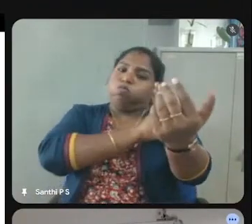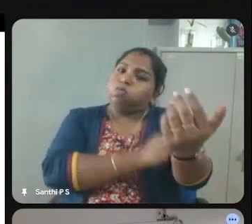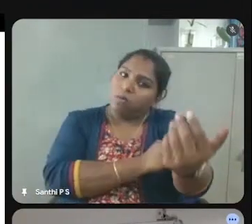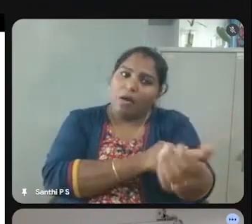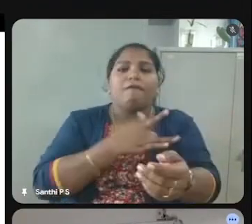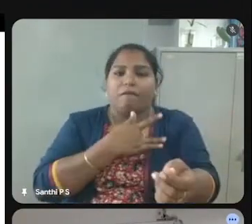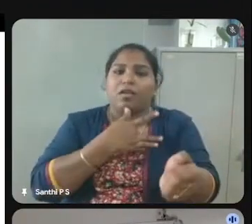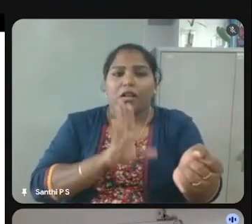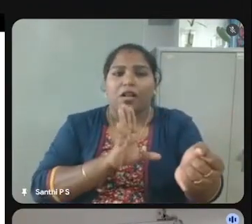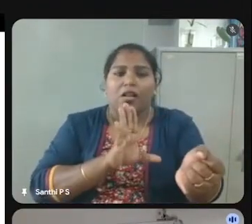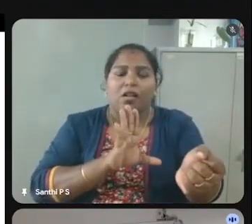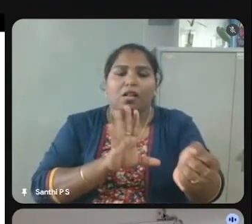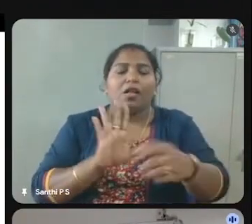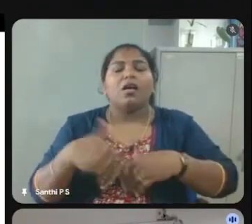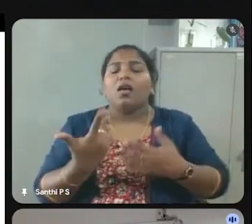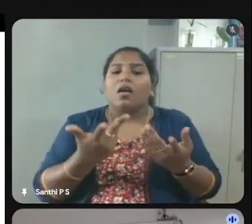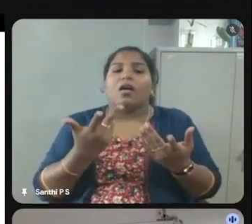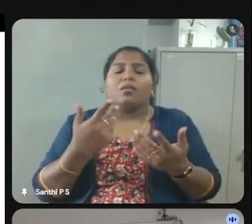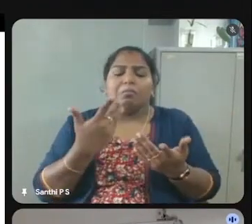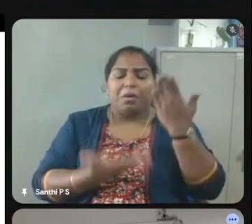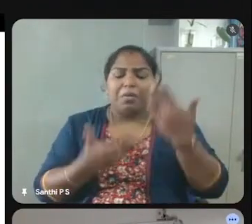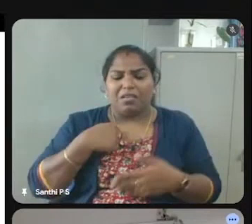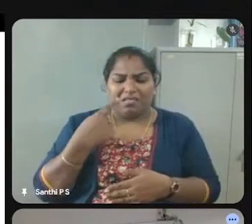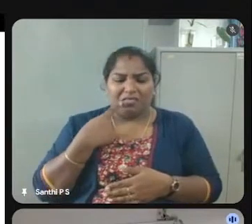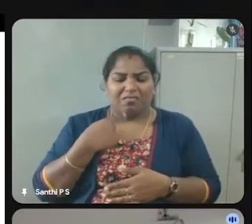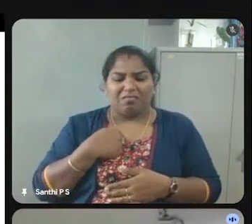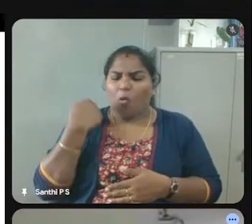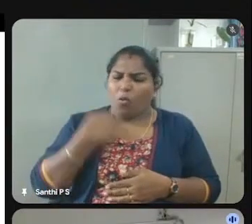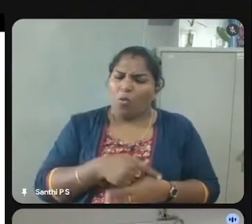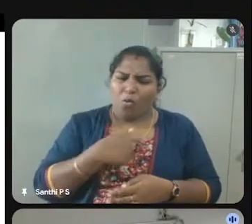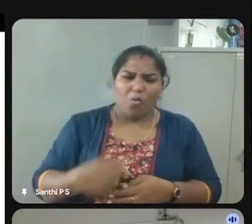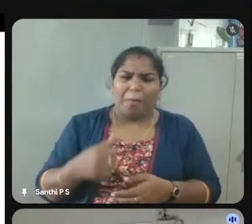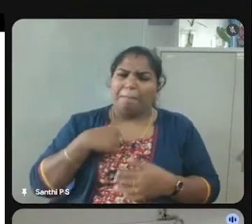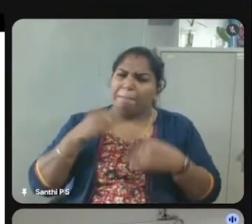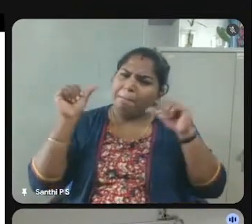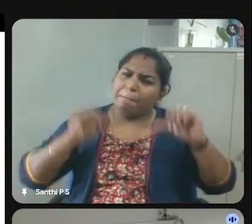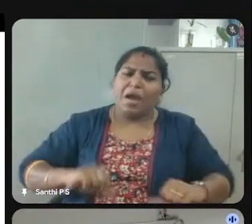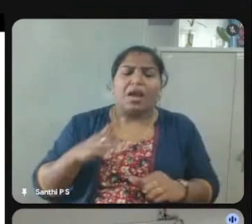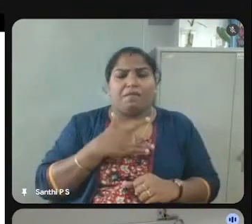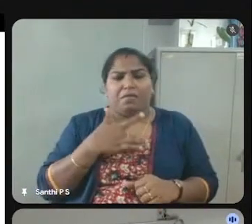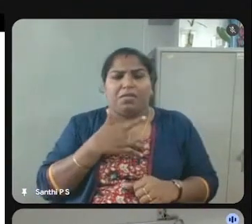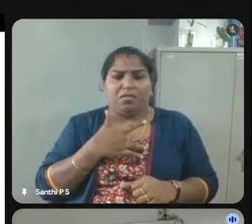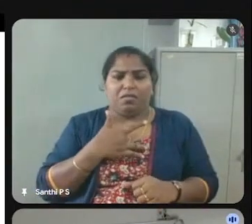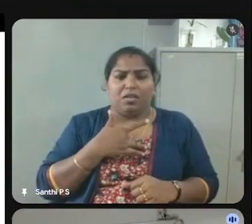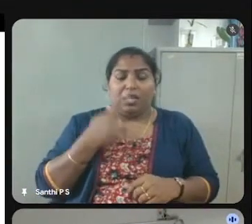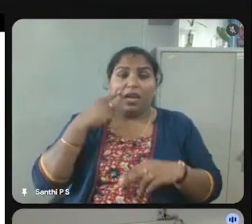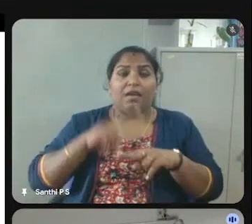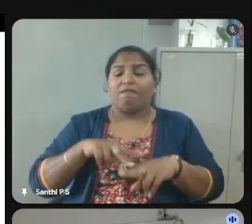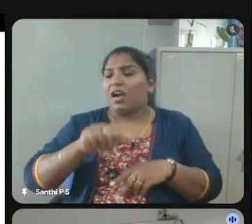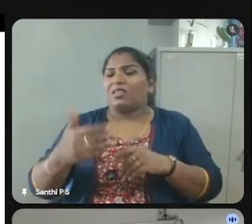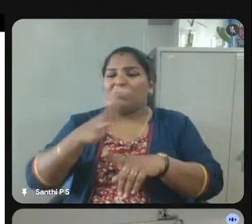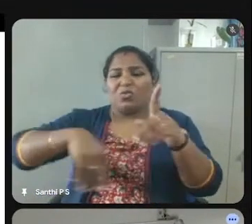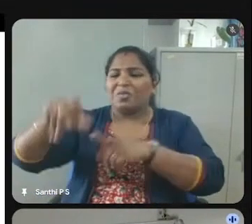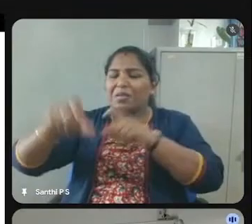ഉണ്ടാക്കുന്നുണ്ട്. ഞാനൊരു നല്ല രക്ഷിതാവല്ല എന്നുള്ള കുറ്റബോധം പറഞ്ഞു. ഈ കമ്പാരിസൺസ് വരുമ്പോ അല്ലെങ്കിൽ ആളുകളിൽ നിന്നുള്ള